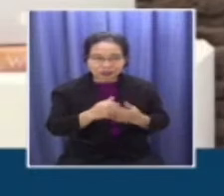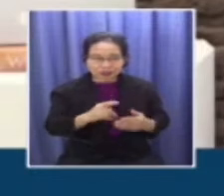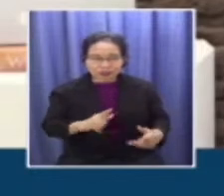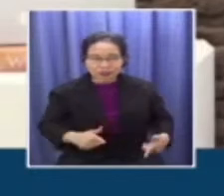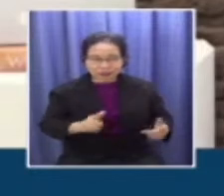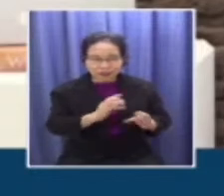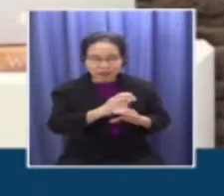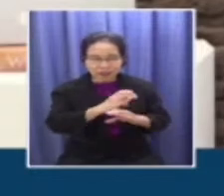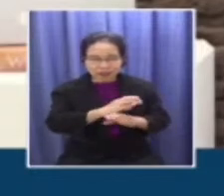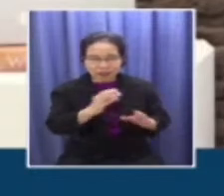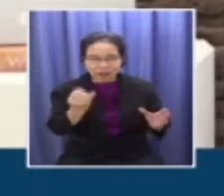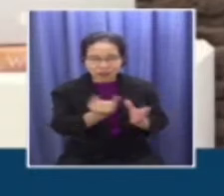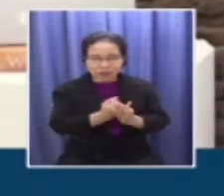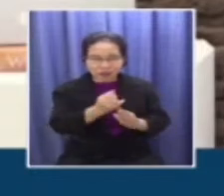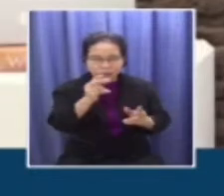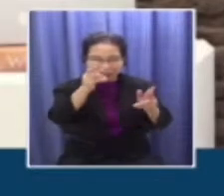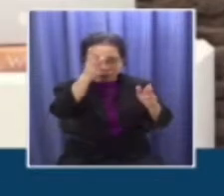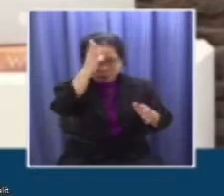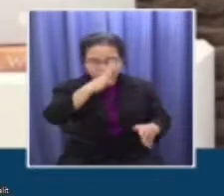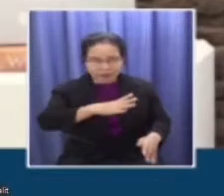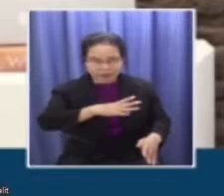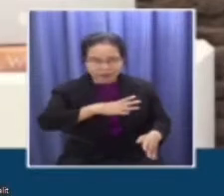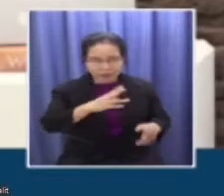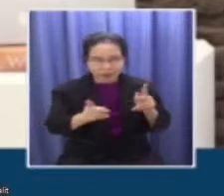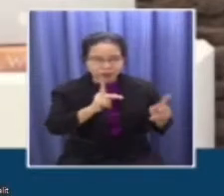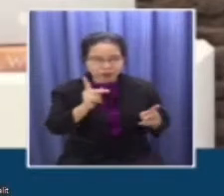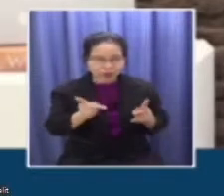no ɛno na